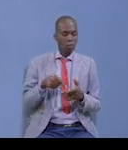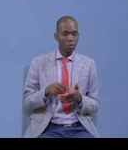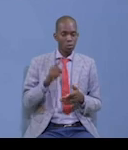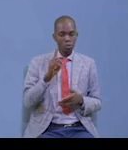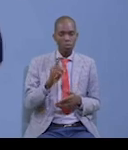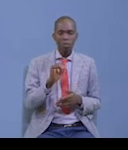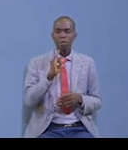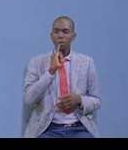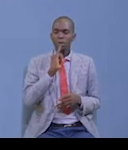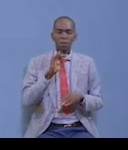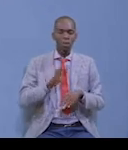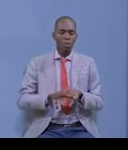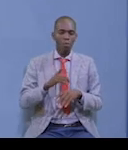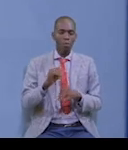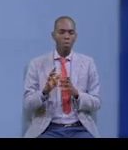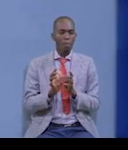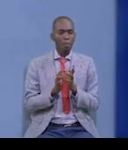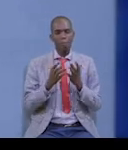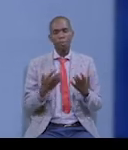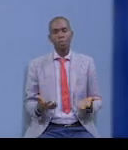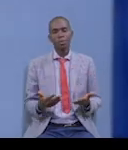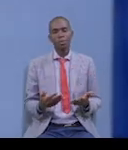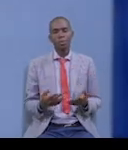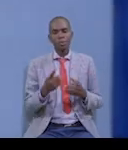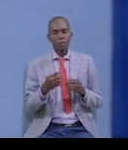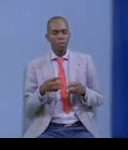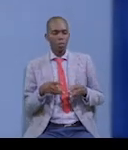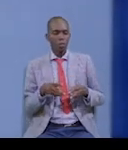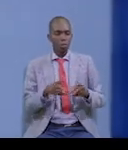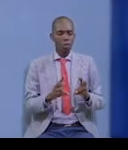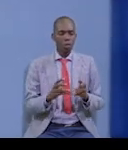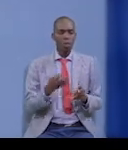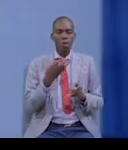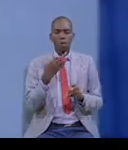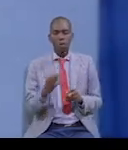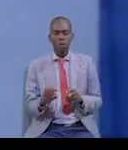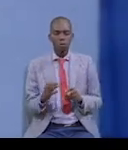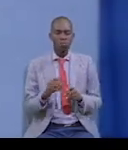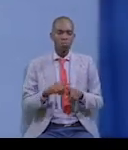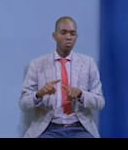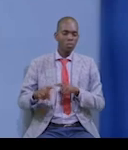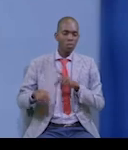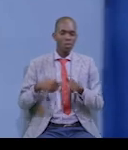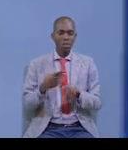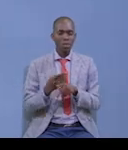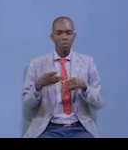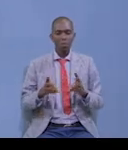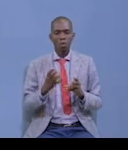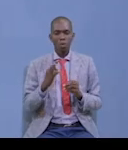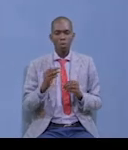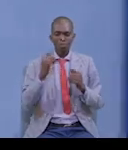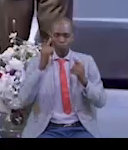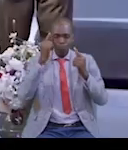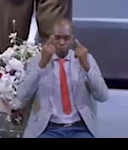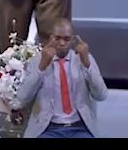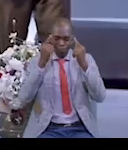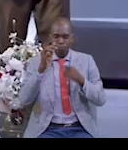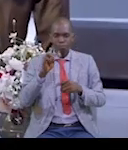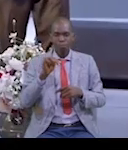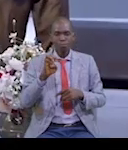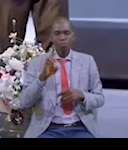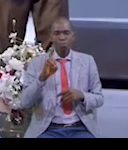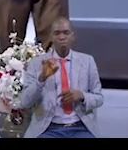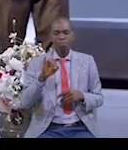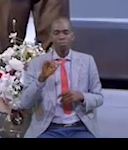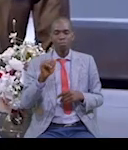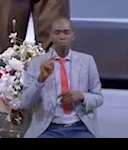ధ్యానం లేఖనాల గురించి. The method and the mode of meditation. ధ్యానం అనే మాటను లేఖనాలకు వేరుగా మాట్లాడే వారు ఉన్నారు. You see